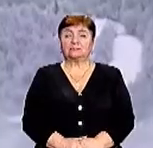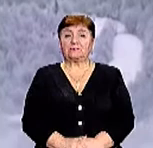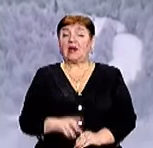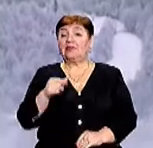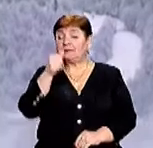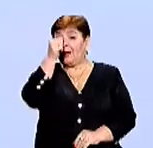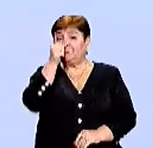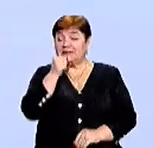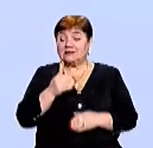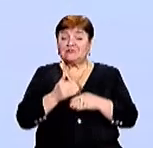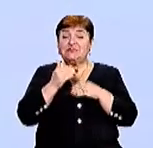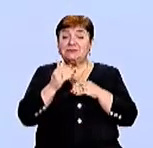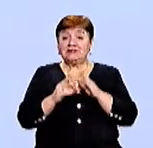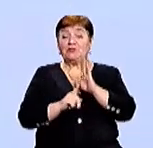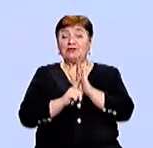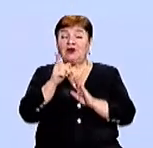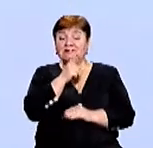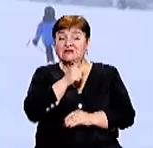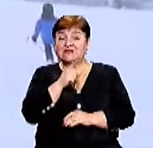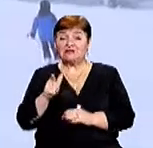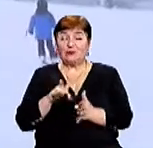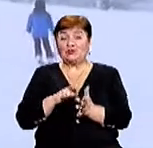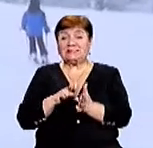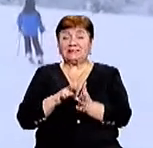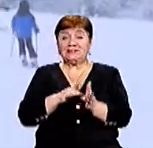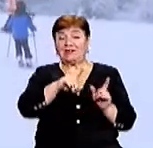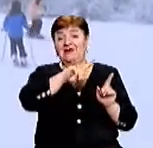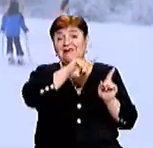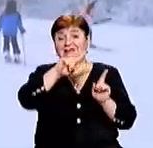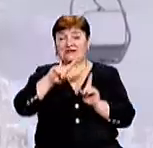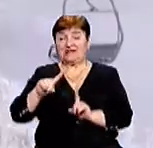На місяць пізніше розпочався зимовий туристичний сезон на Закарпатті.